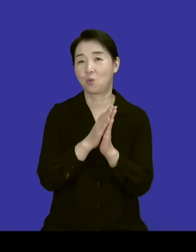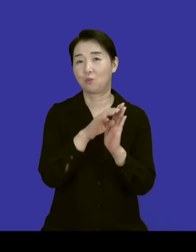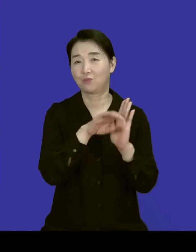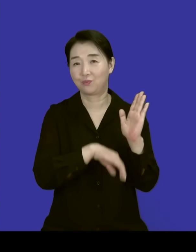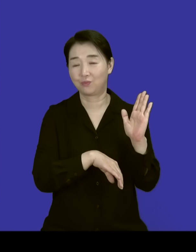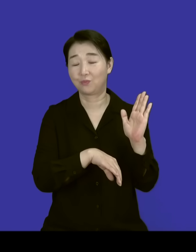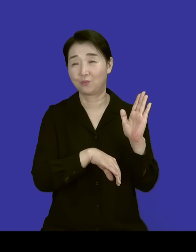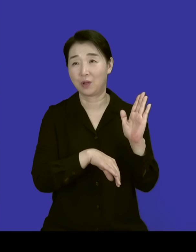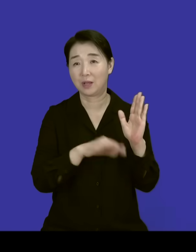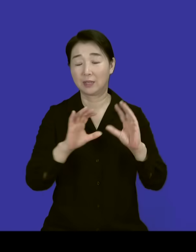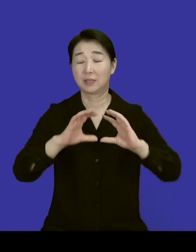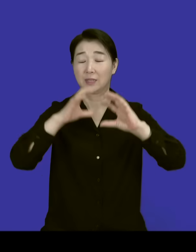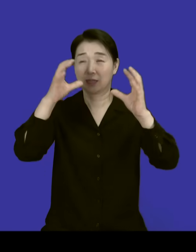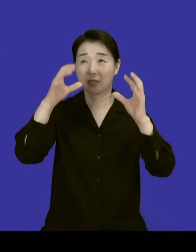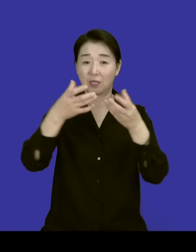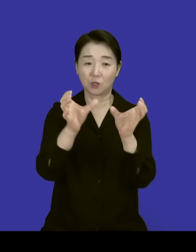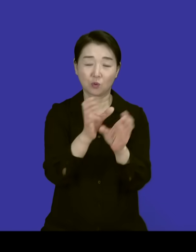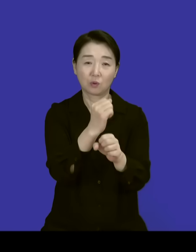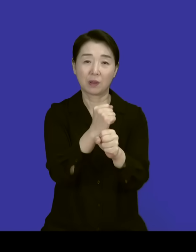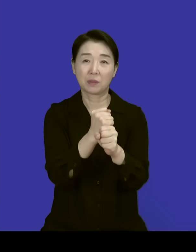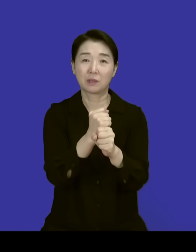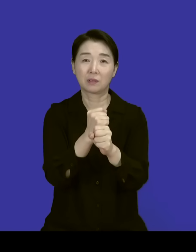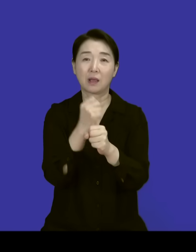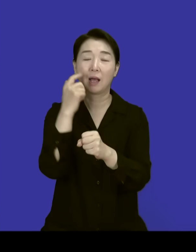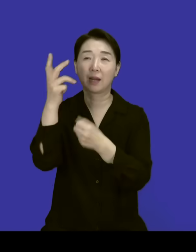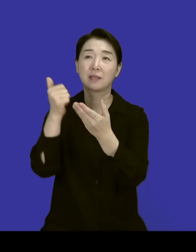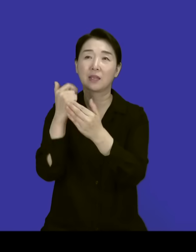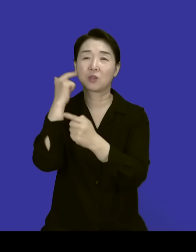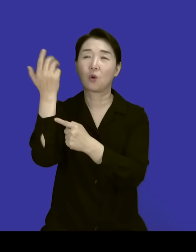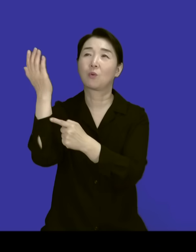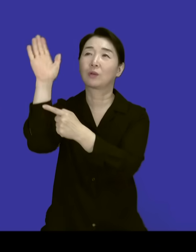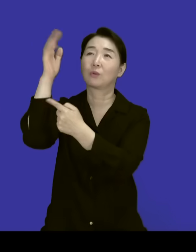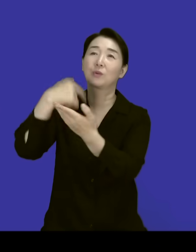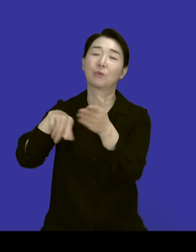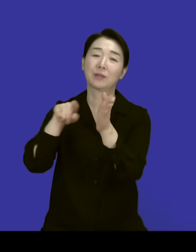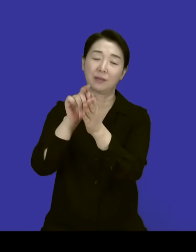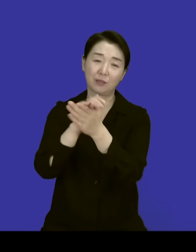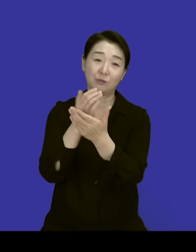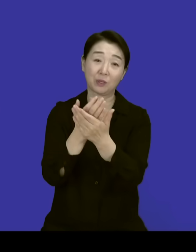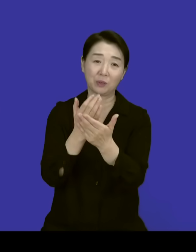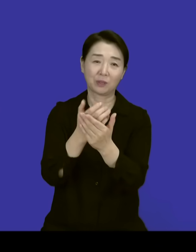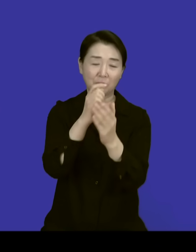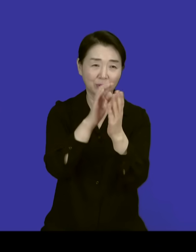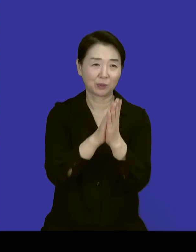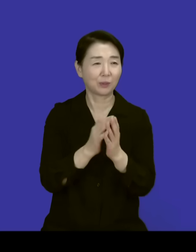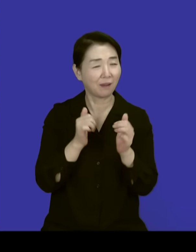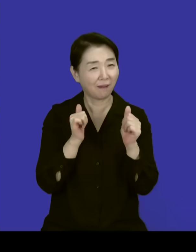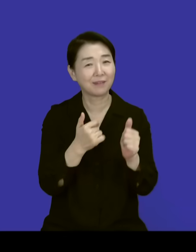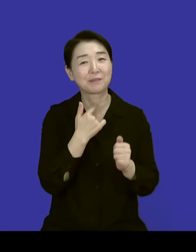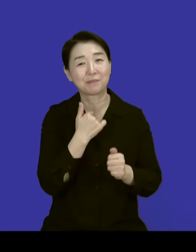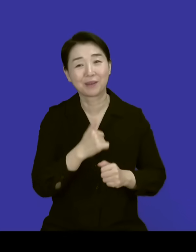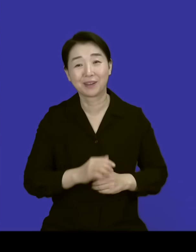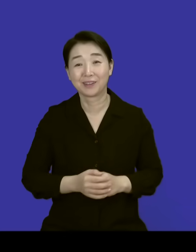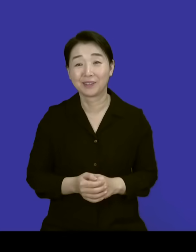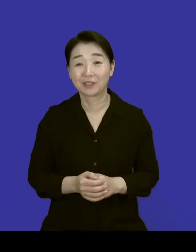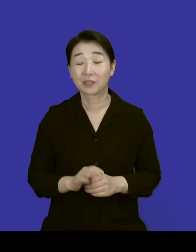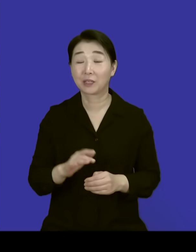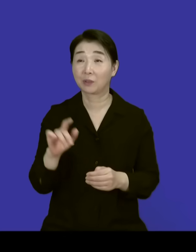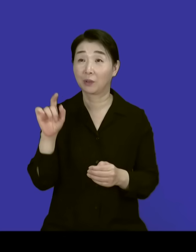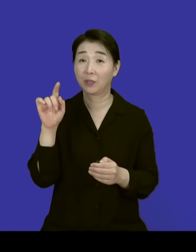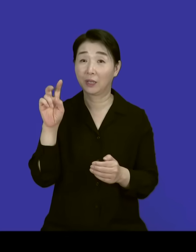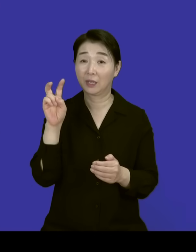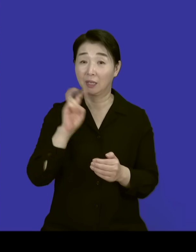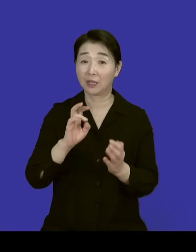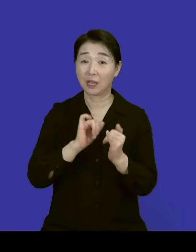그룹이 되게 해서 영광 올리게 해달라고 써있네요. 예. 네, 그때였던 것 같아요. 저도 저런 기도 많이 드렸었어요. 그래요? 네. 그때도 가수 이름도